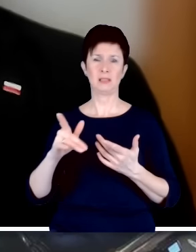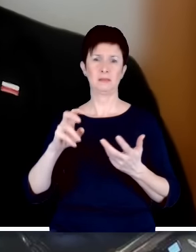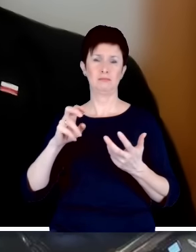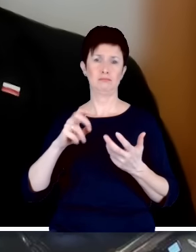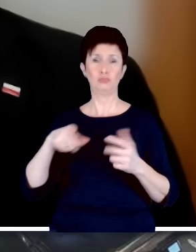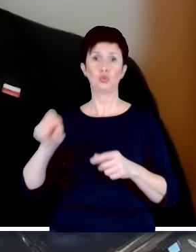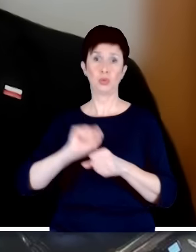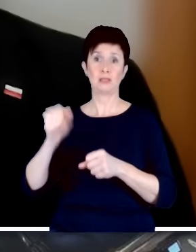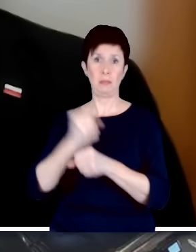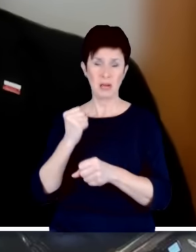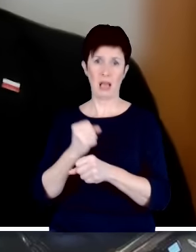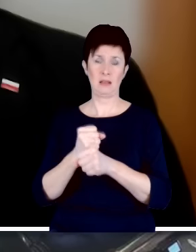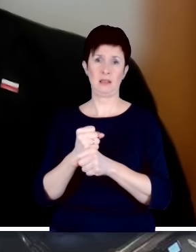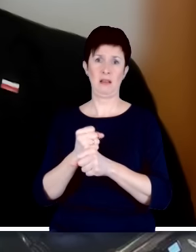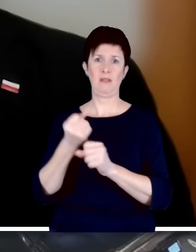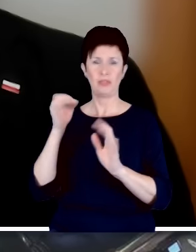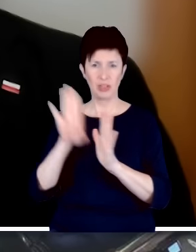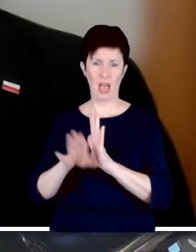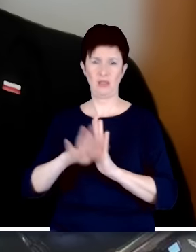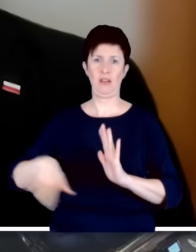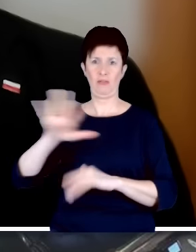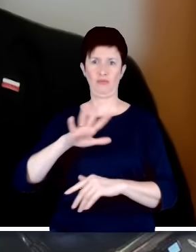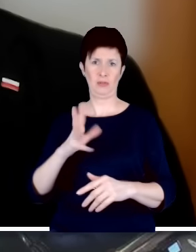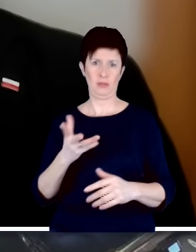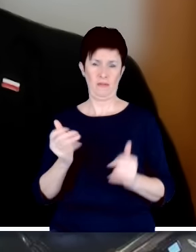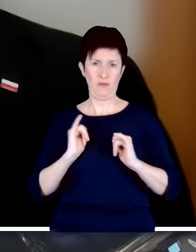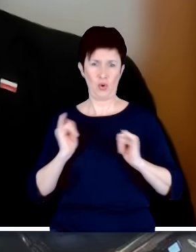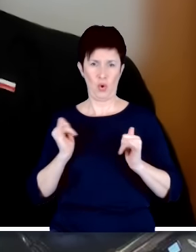Niemczech, Danii, czy w Austrii. No i to jest to podstawowe pytanie.